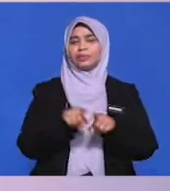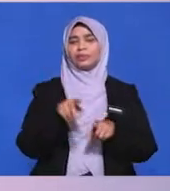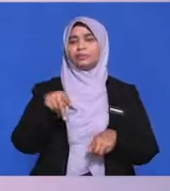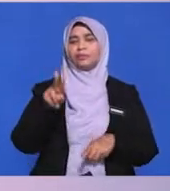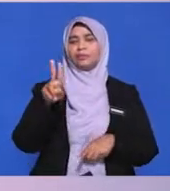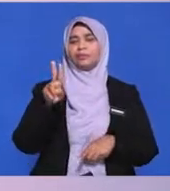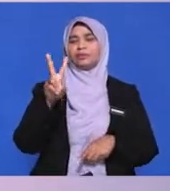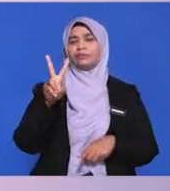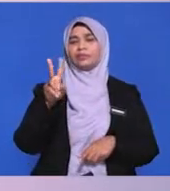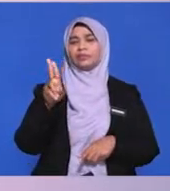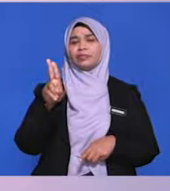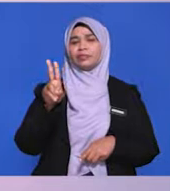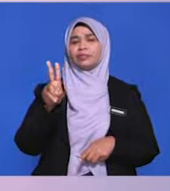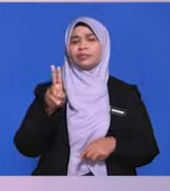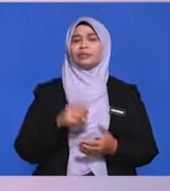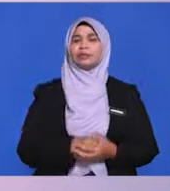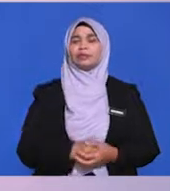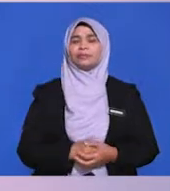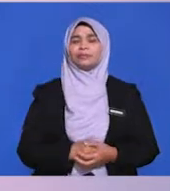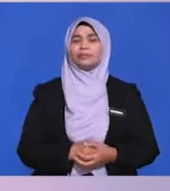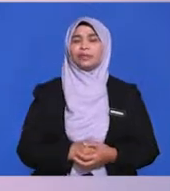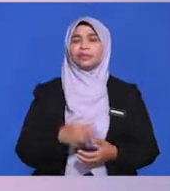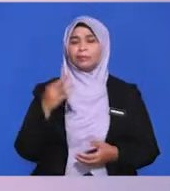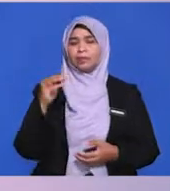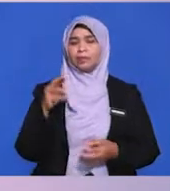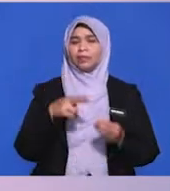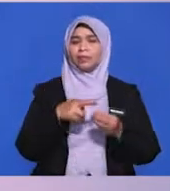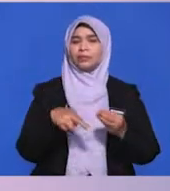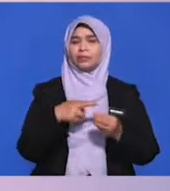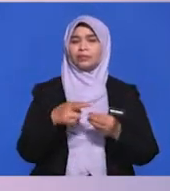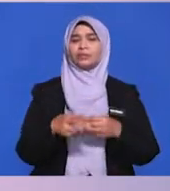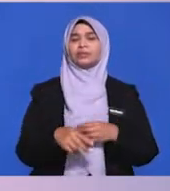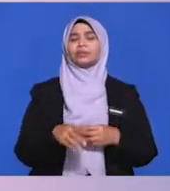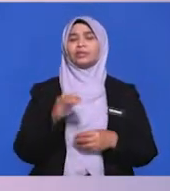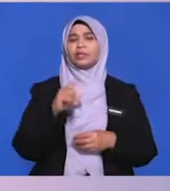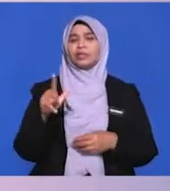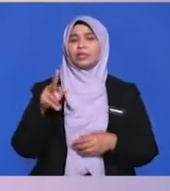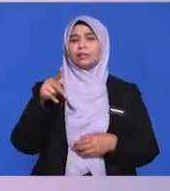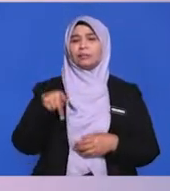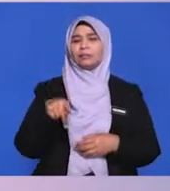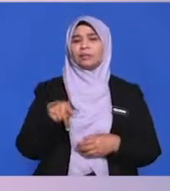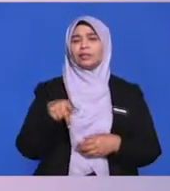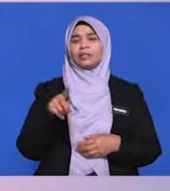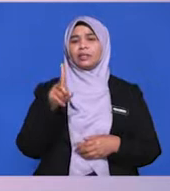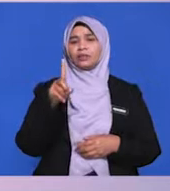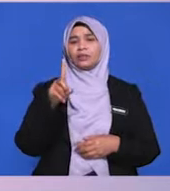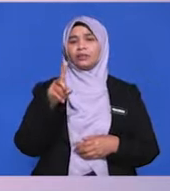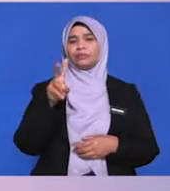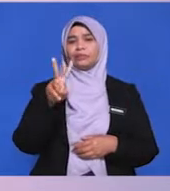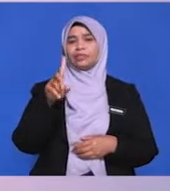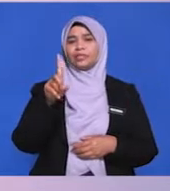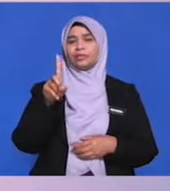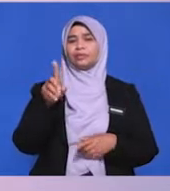22/7 I make rumus lagi hukum Boys dapat diterbitkan di 1